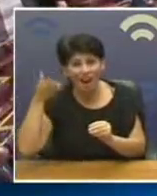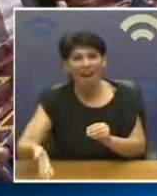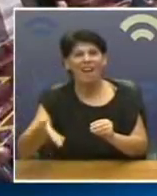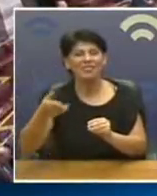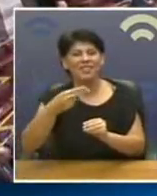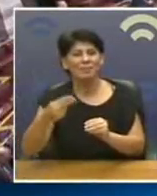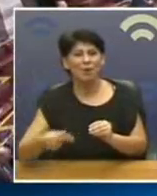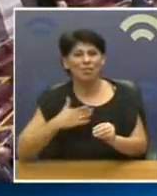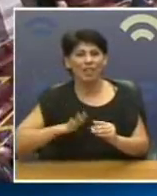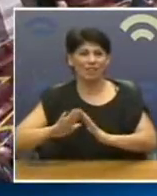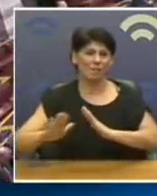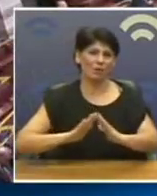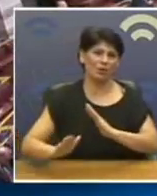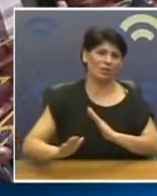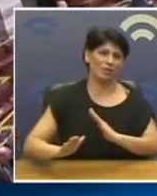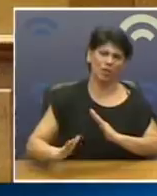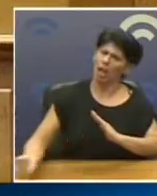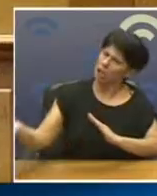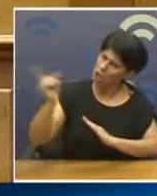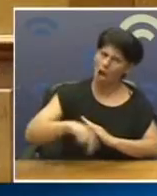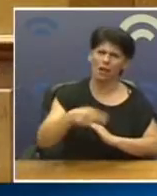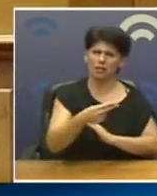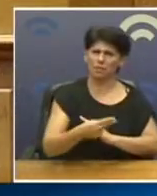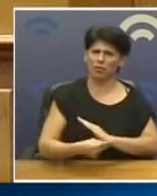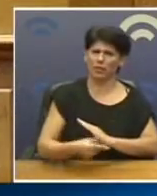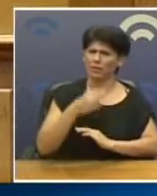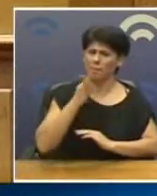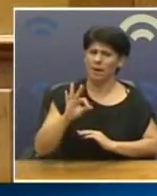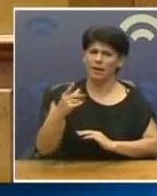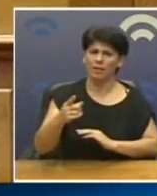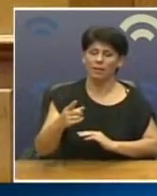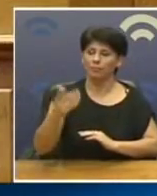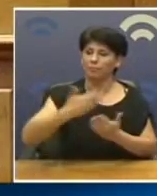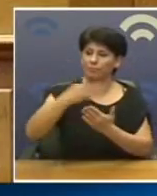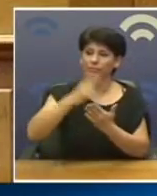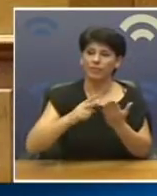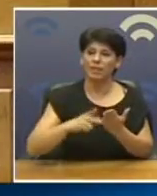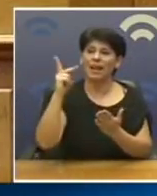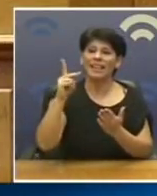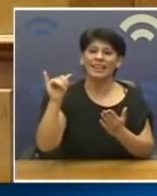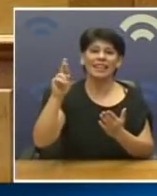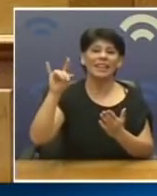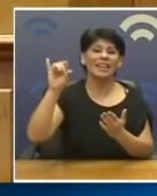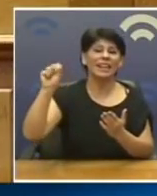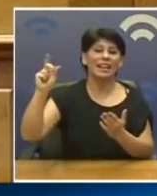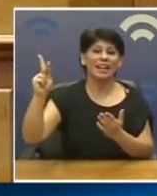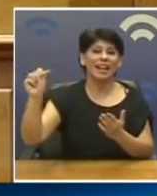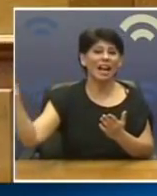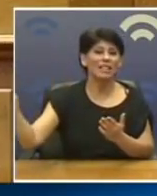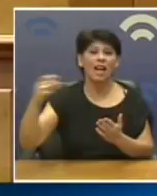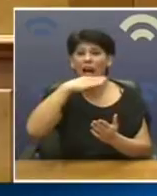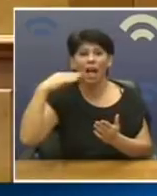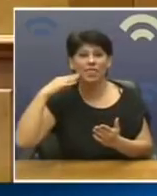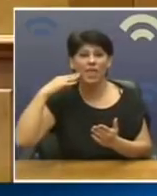προστατεύσετε. Αλλά και άλλες υποθέσεις, όπως ο κήρυκας Χανίων, δεν είναι για γέλια, είναι για κλάματα αυτό που